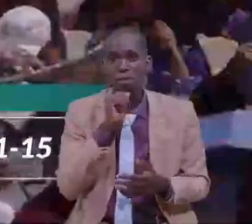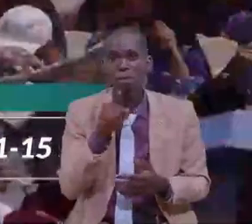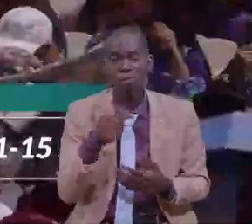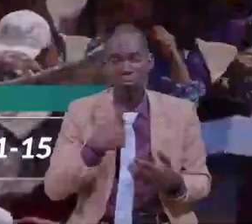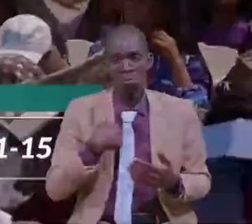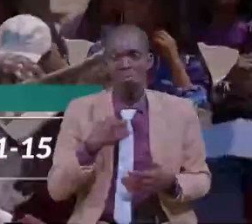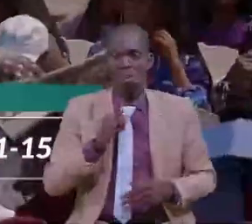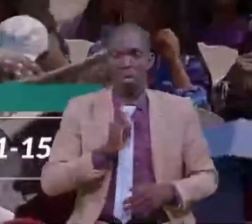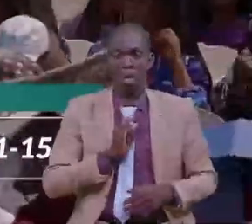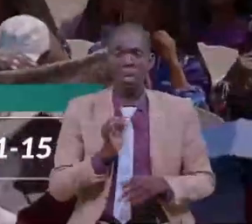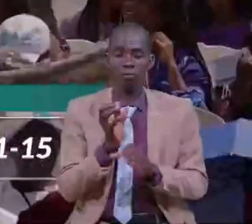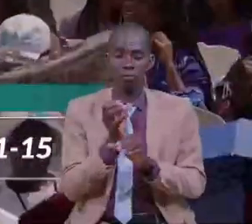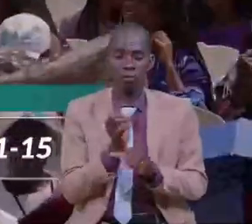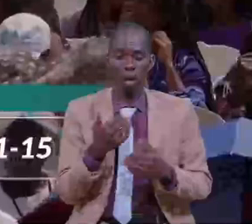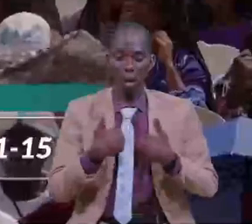J'ai un bon cerveau.